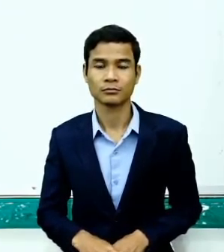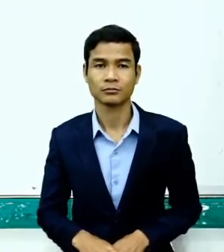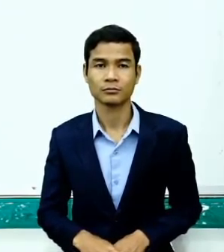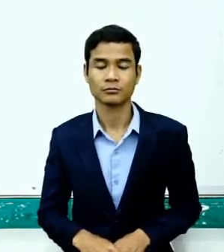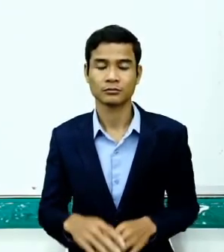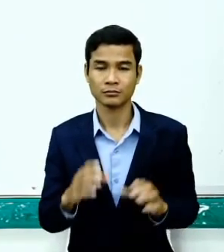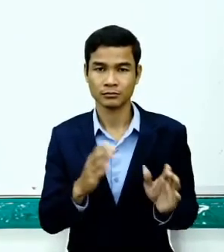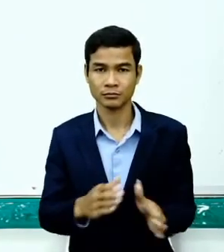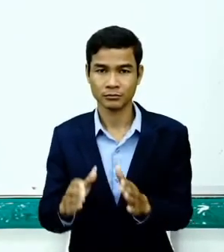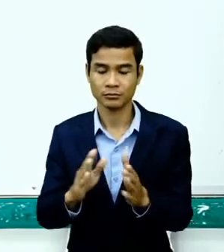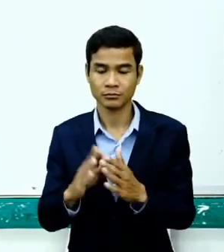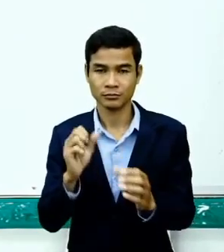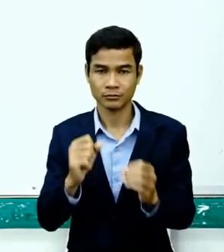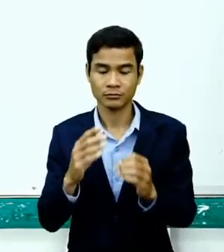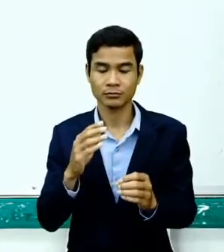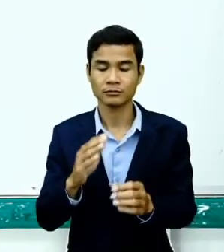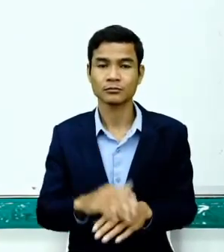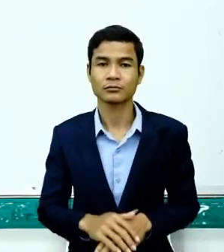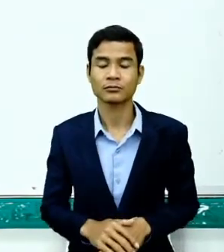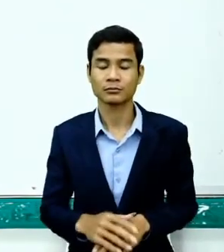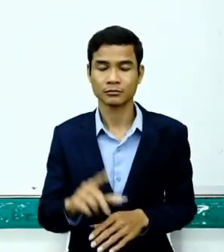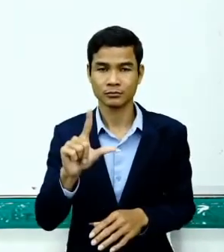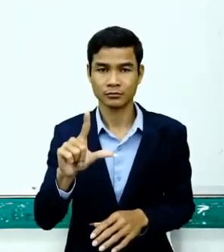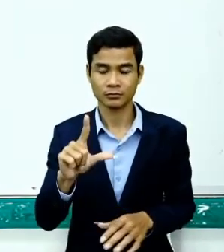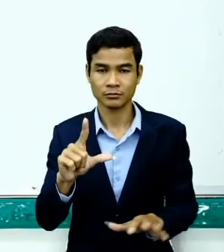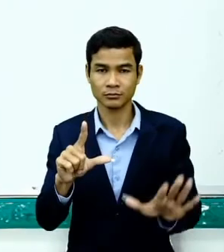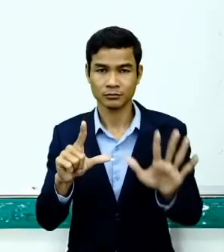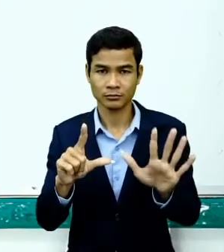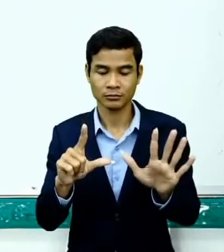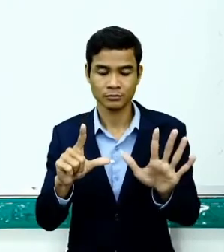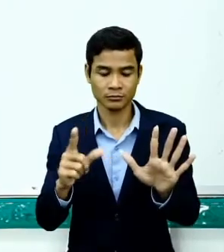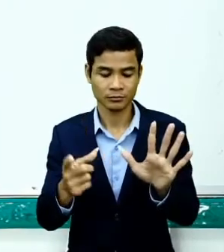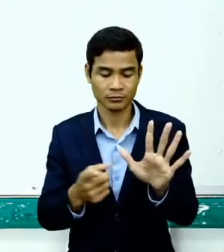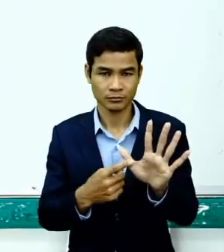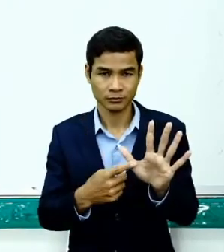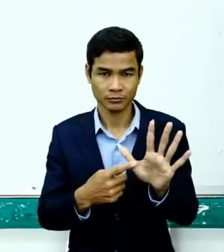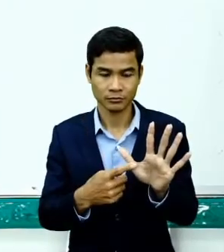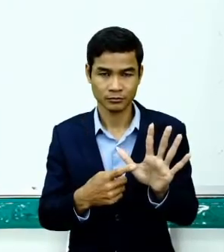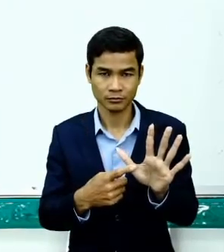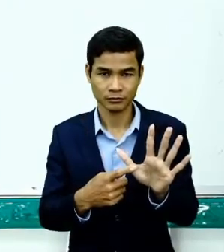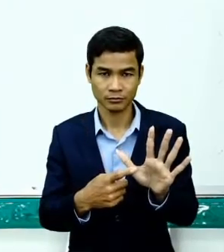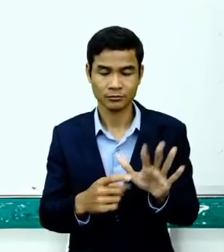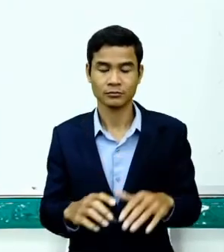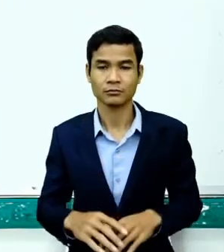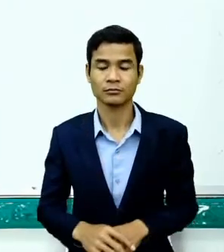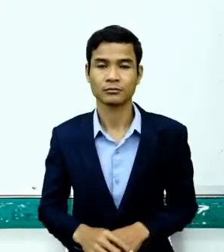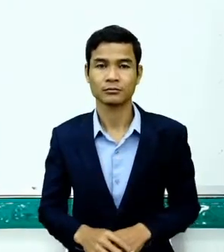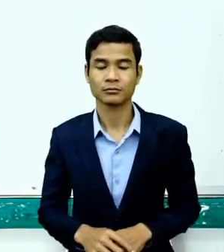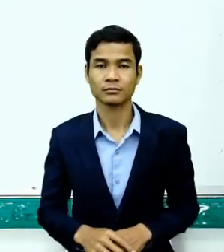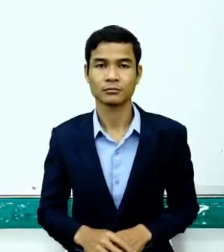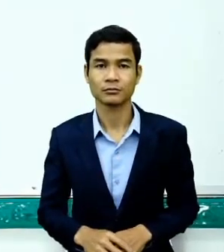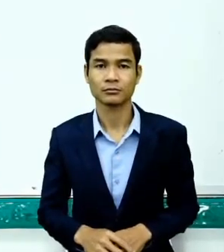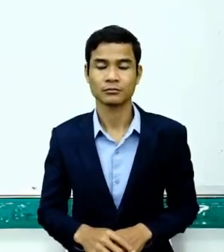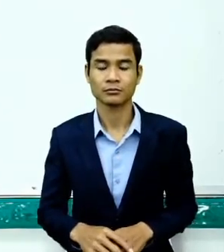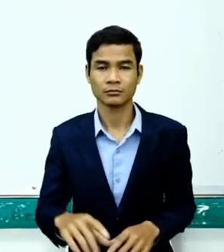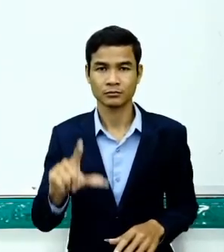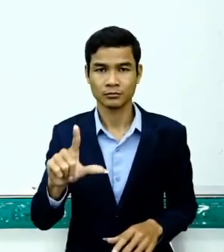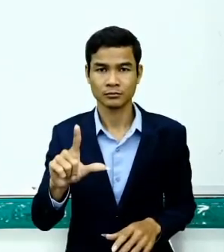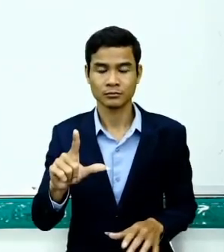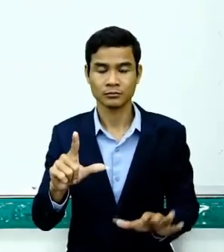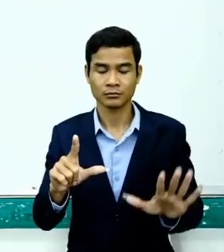ត្រៀមចាប់ផ្ដើមចអ៊ីជី